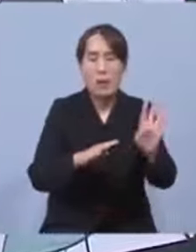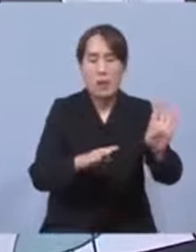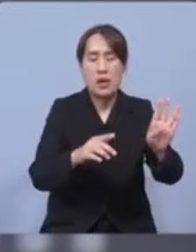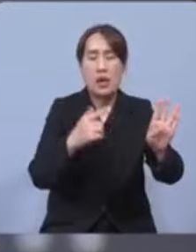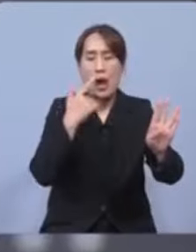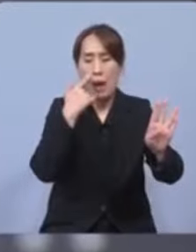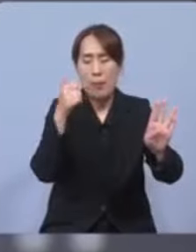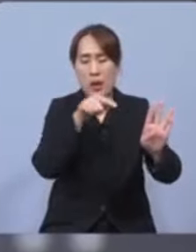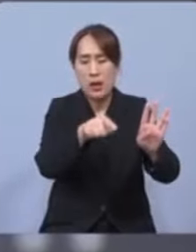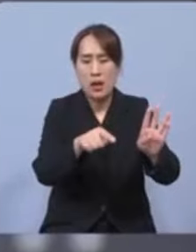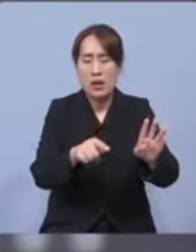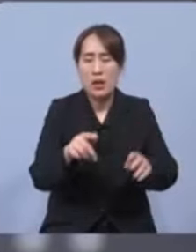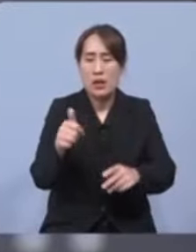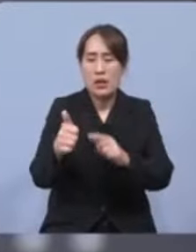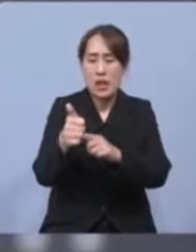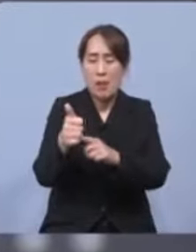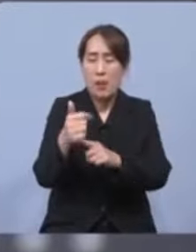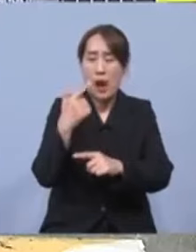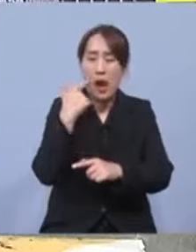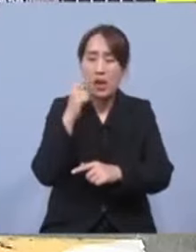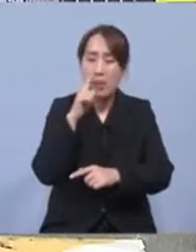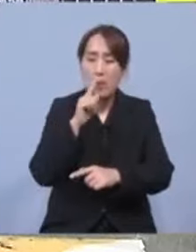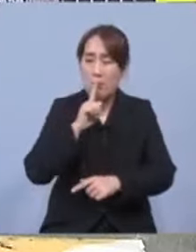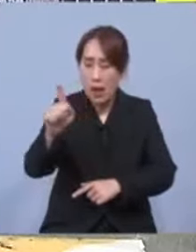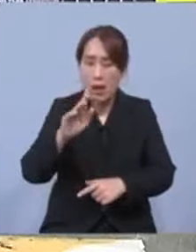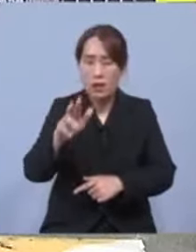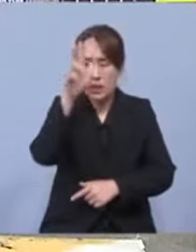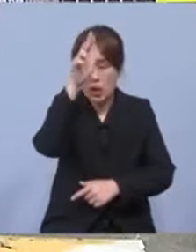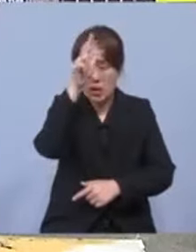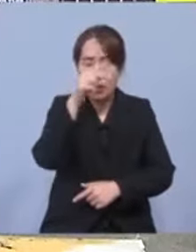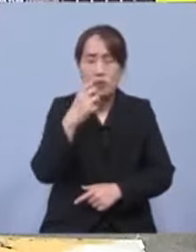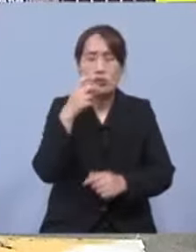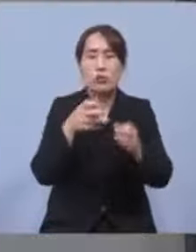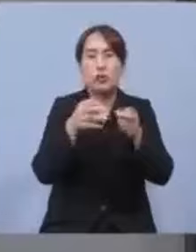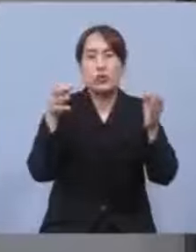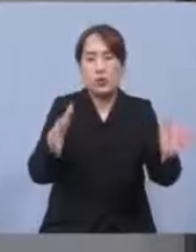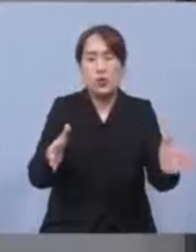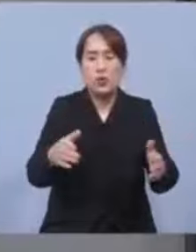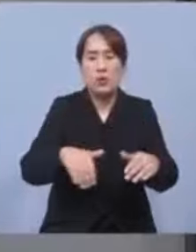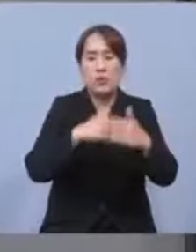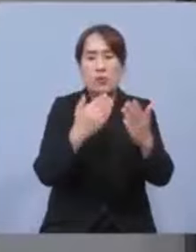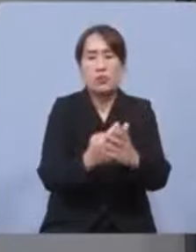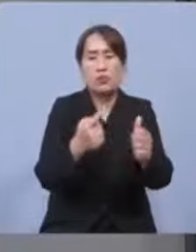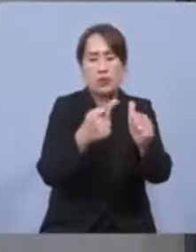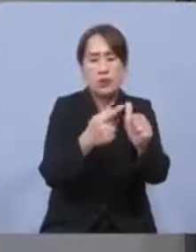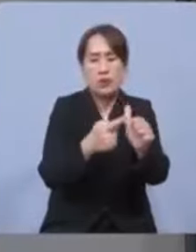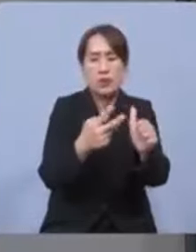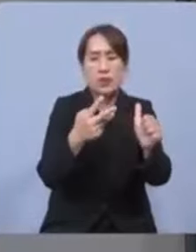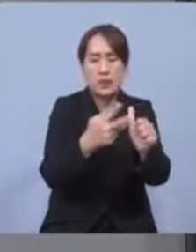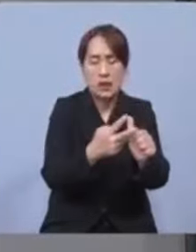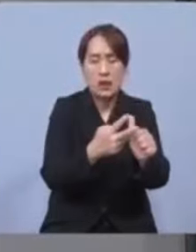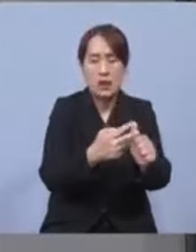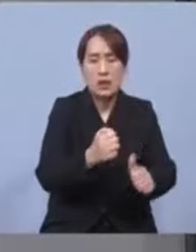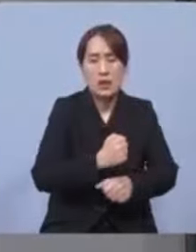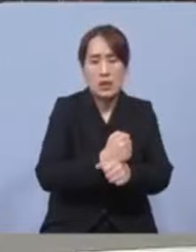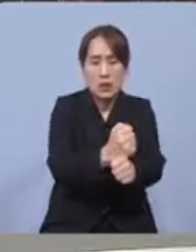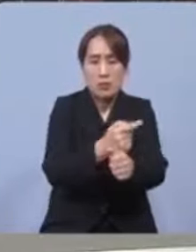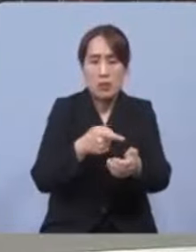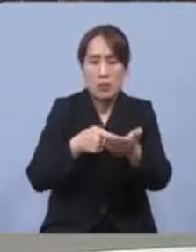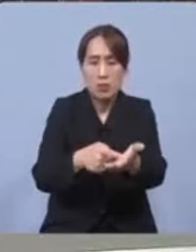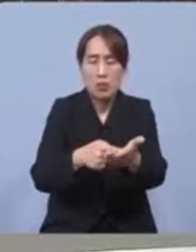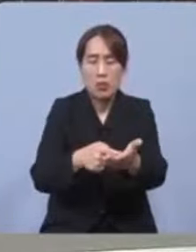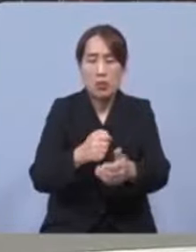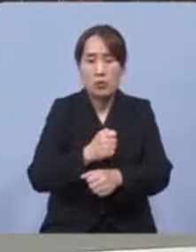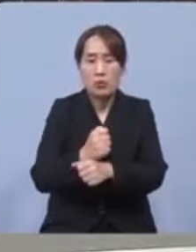친아버지가 가해자를 고소한 이후 경찰은 약 두 달 동안 모두 세 차례에 걸쳐 체포영장과